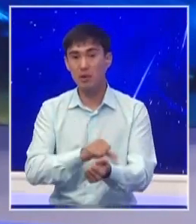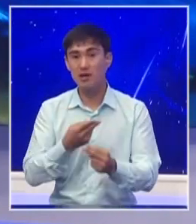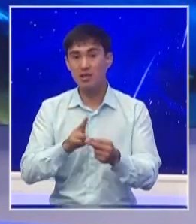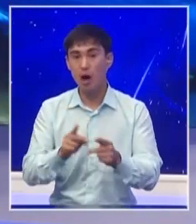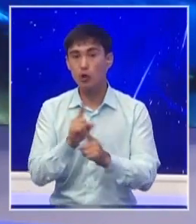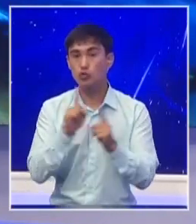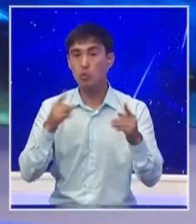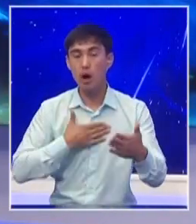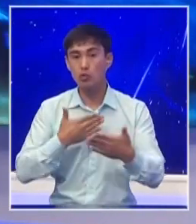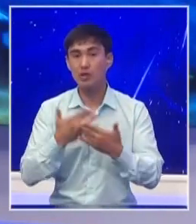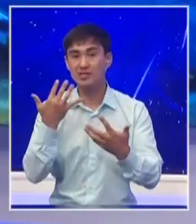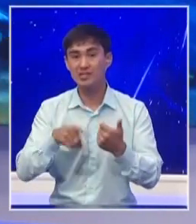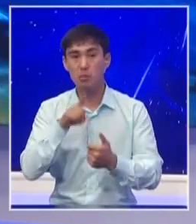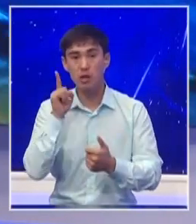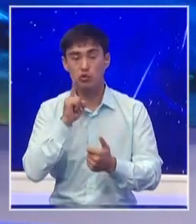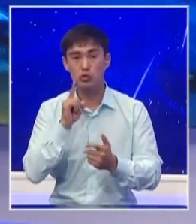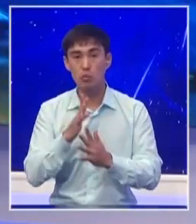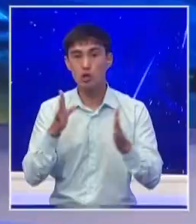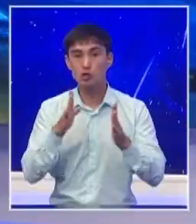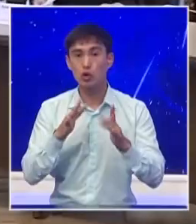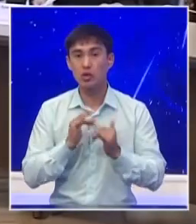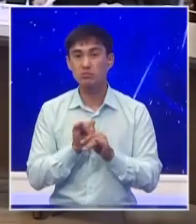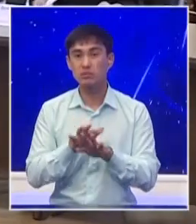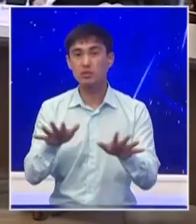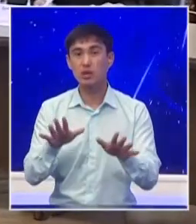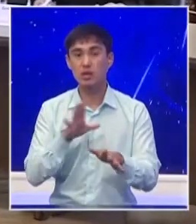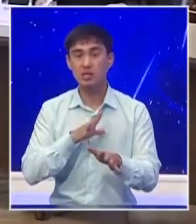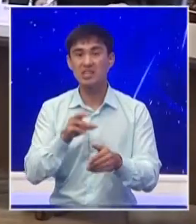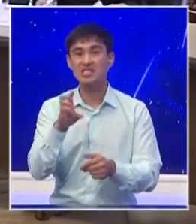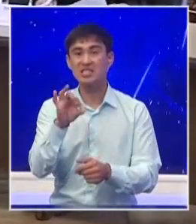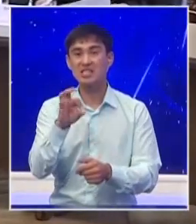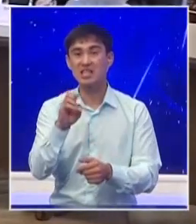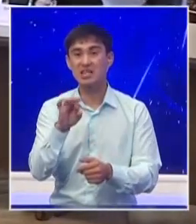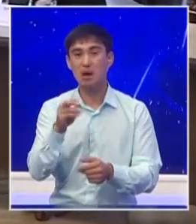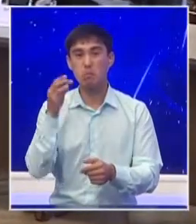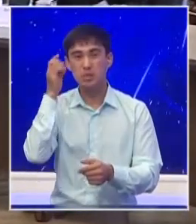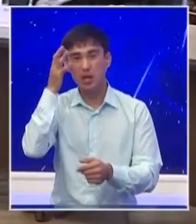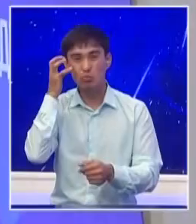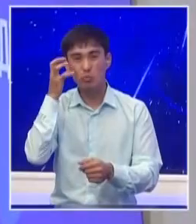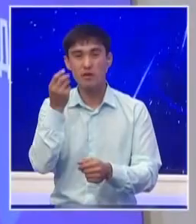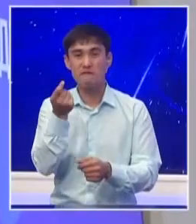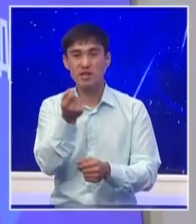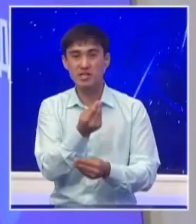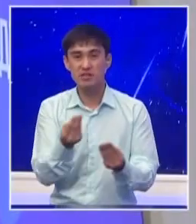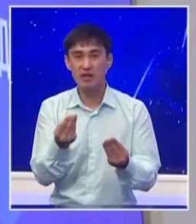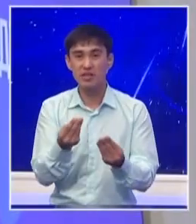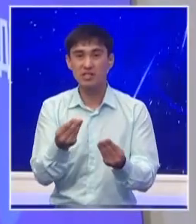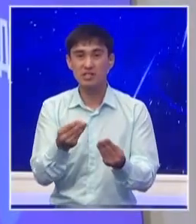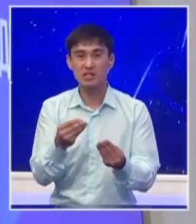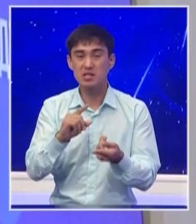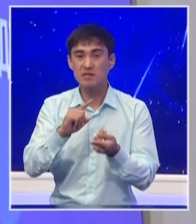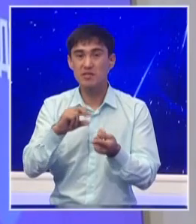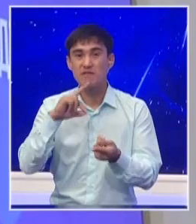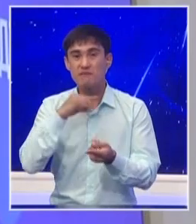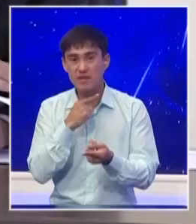является особенно актуальной среди молодежи. Большое распространение получают синтетические психотропные вещества, – наносящие непоправимый